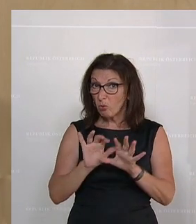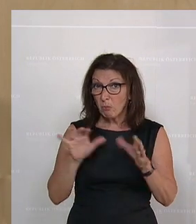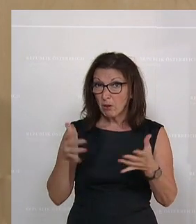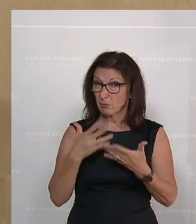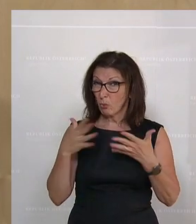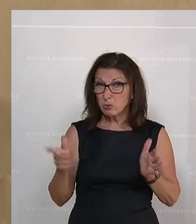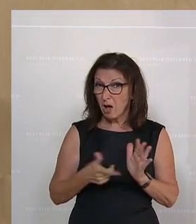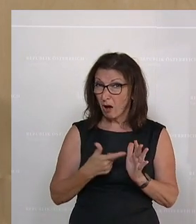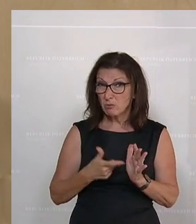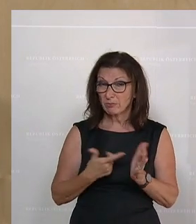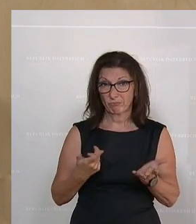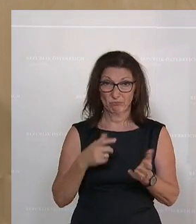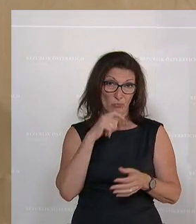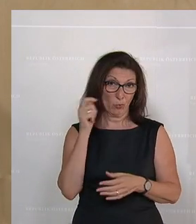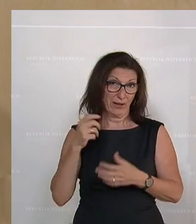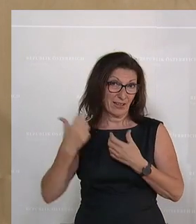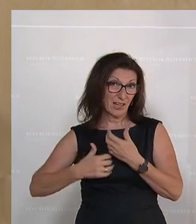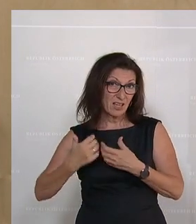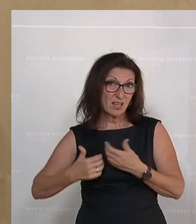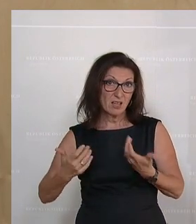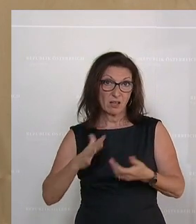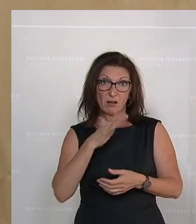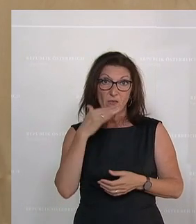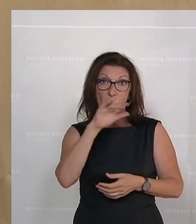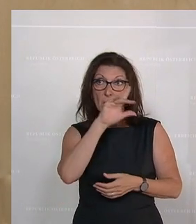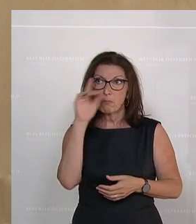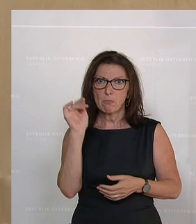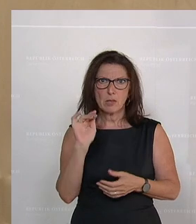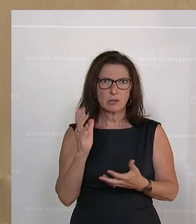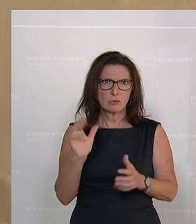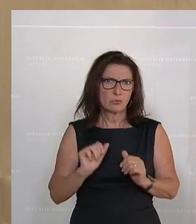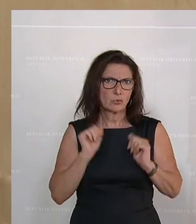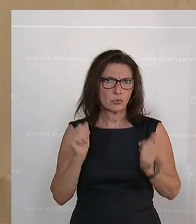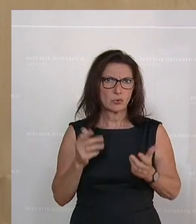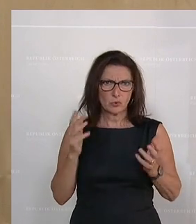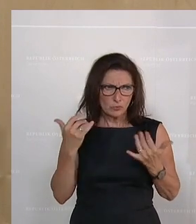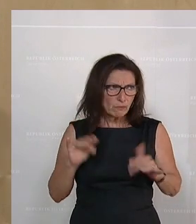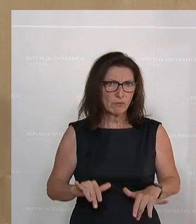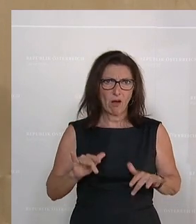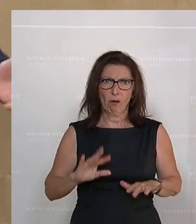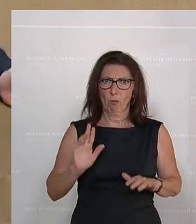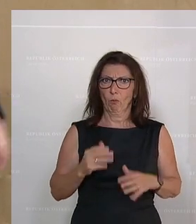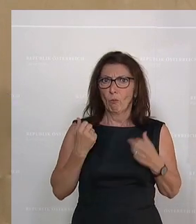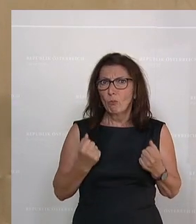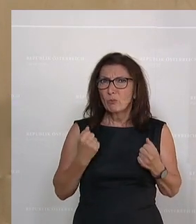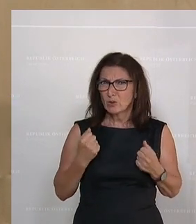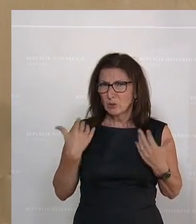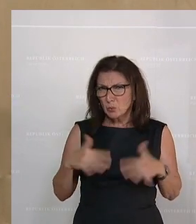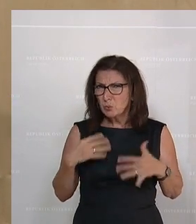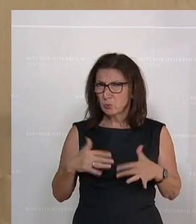und auch der krieg in der ukraine hat viele menschen erschüttert die verunsicherung ist groß und daher ist es verständlich und natürlich